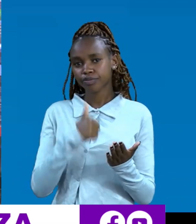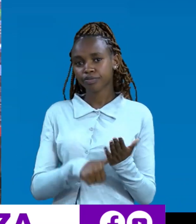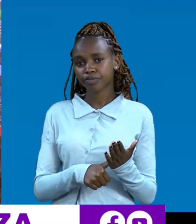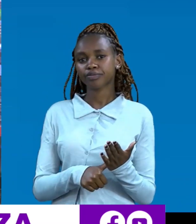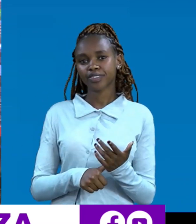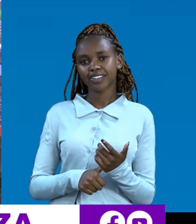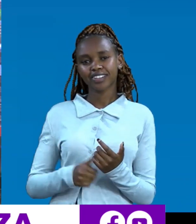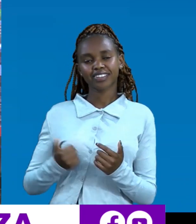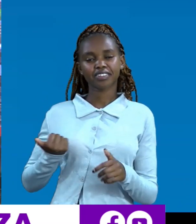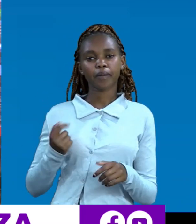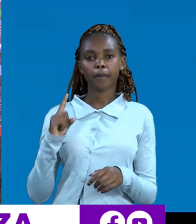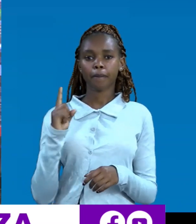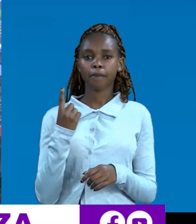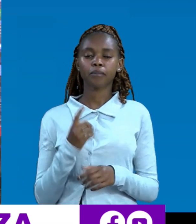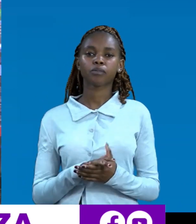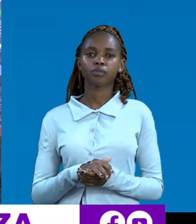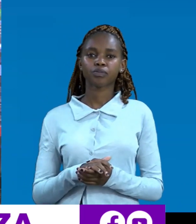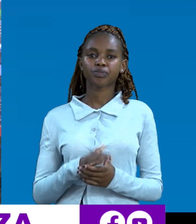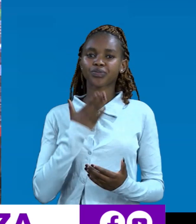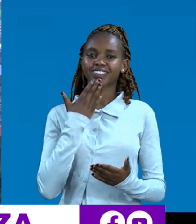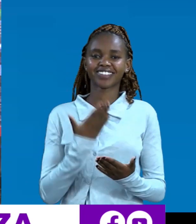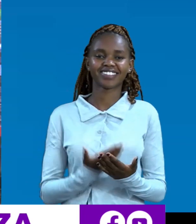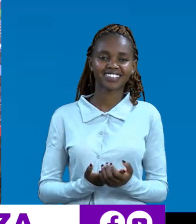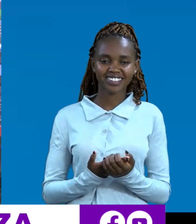Ladies first. Ladies first. Oh, thank you.